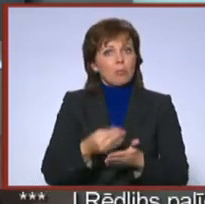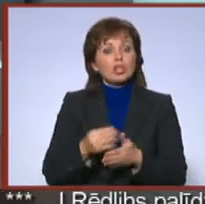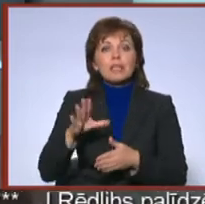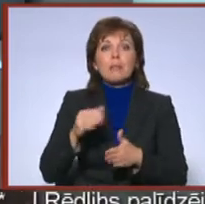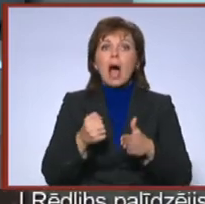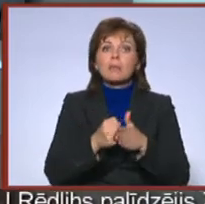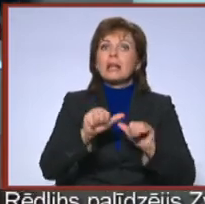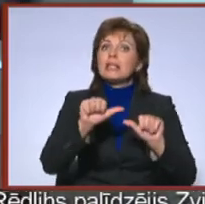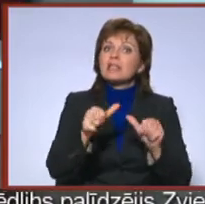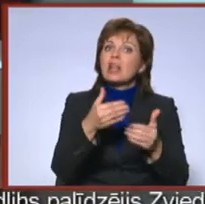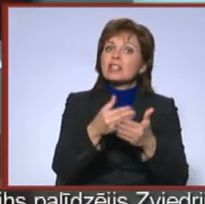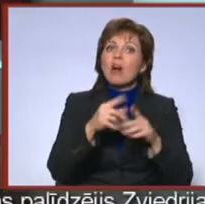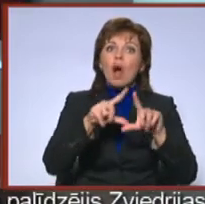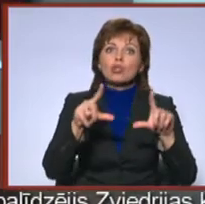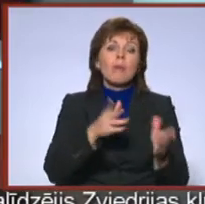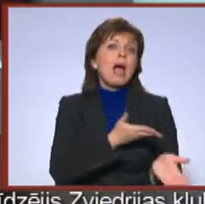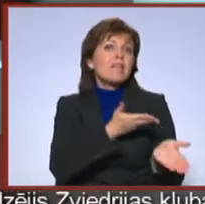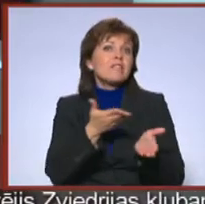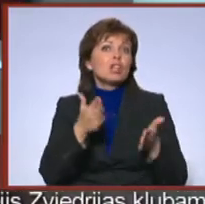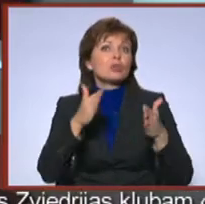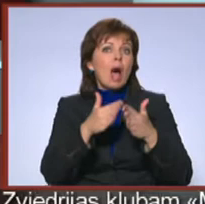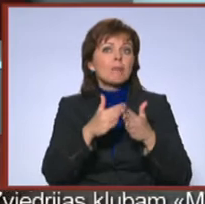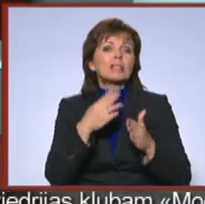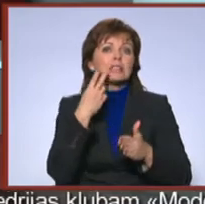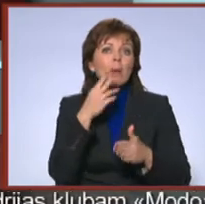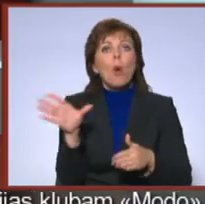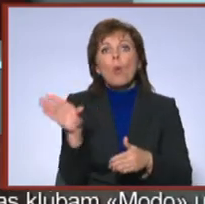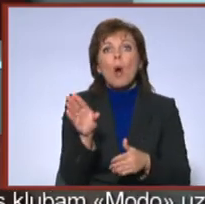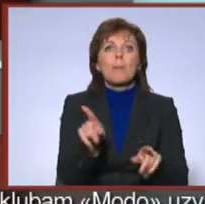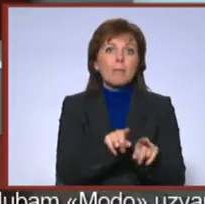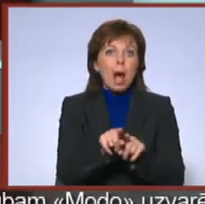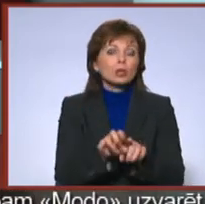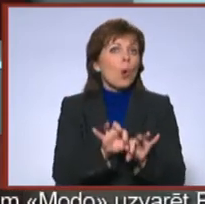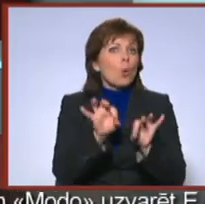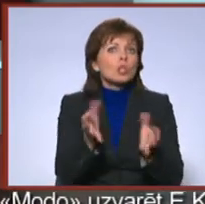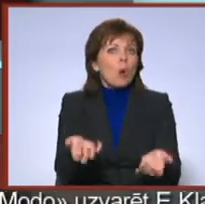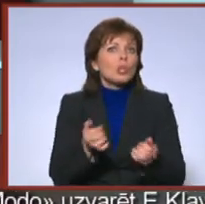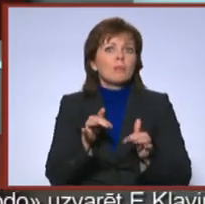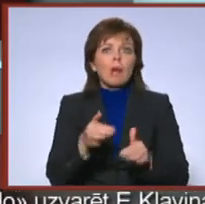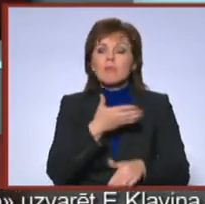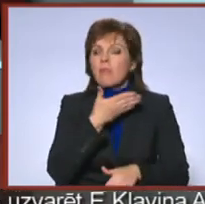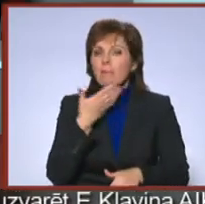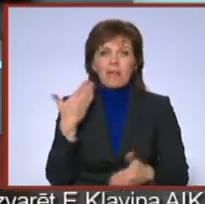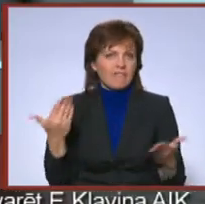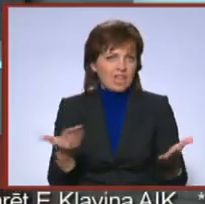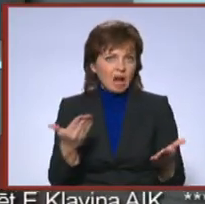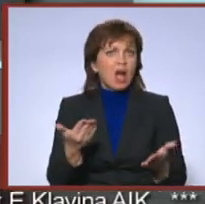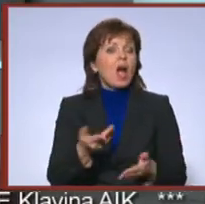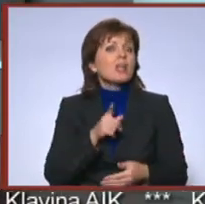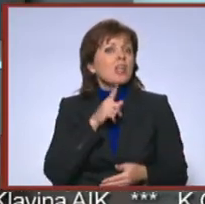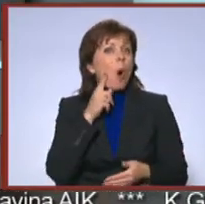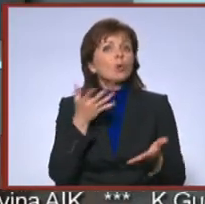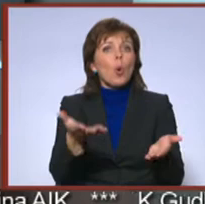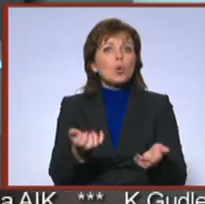uzņēmumu. Viesnamā viņa saimnieko kopā ar māsu sākt uzņēmēju darbību nav bijis viegli. Jaunie uzņēmēji atzīst, ka līdz ar vēlmi darboties ir vajadzīgi